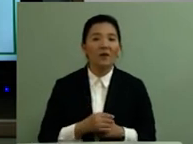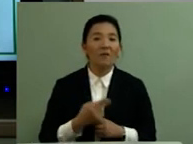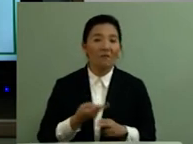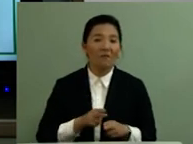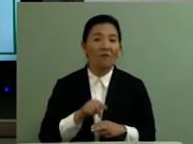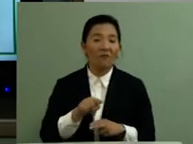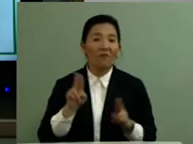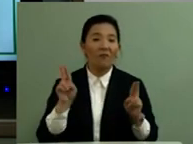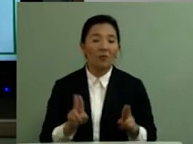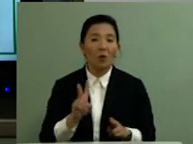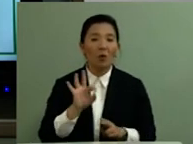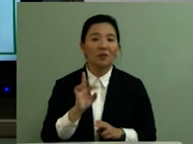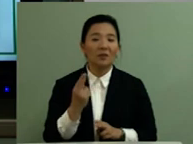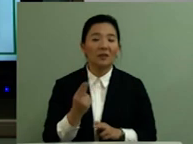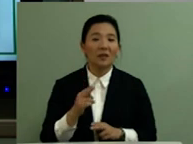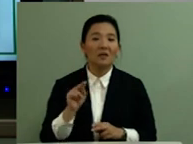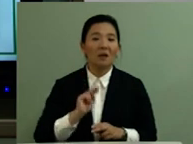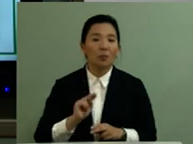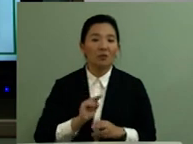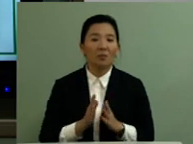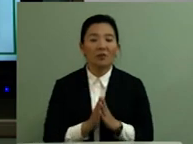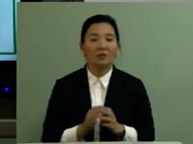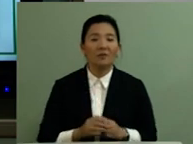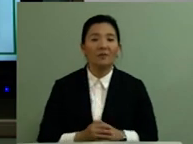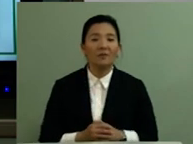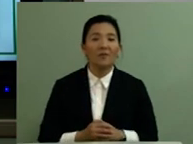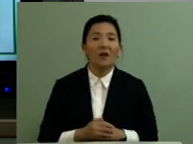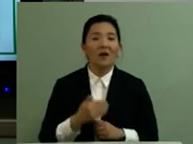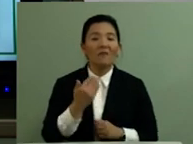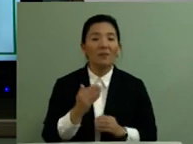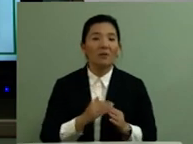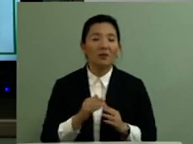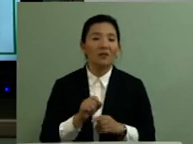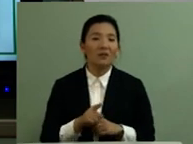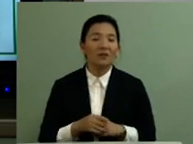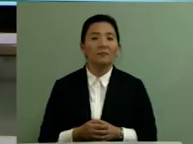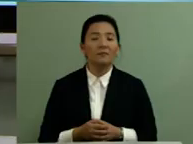формула концентрации. Работайте, пожалуйста. Вам домашнее